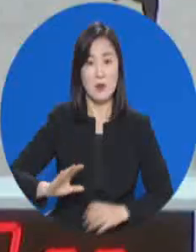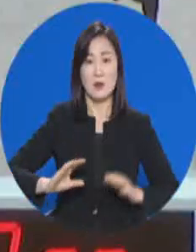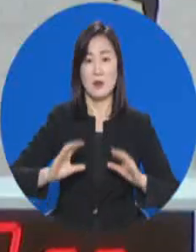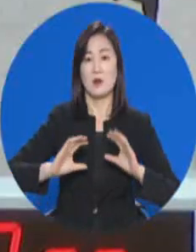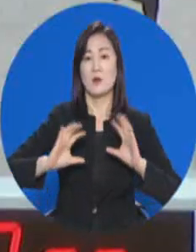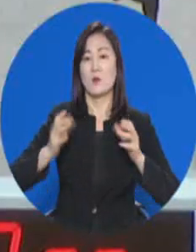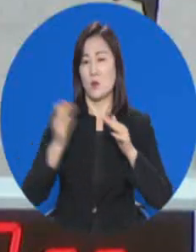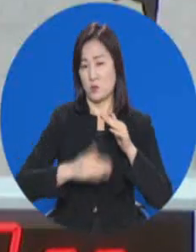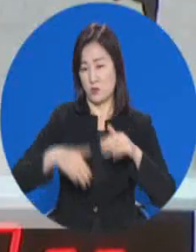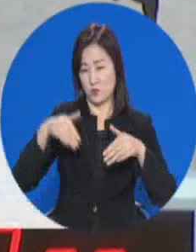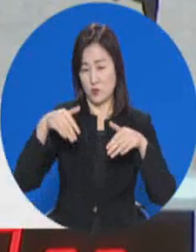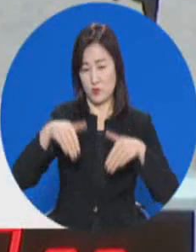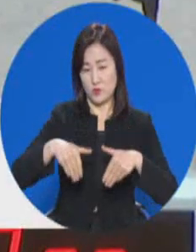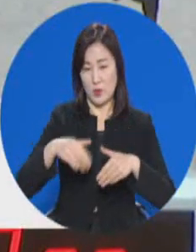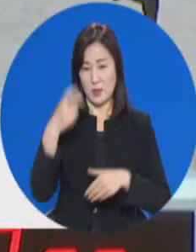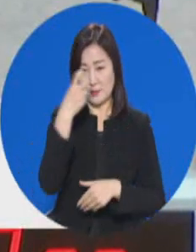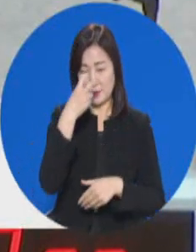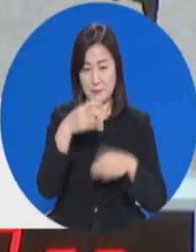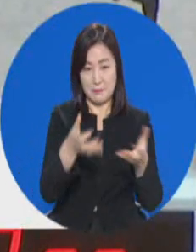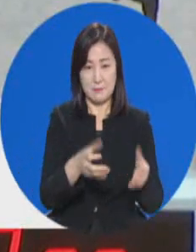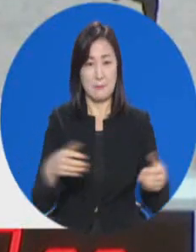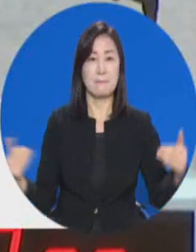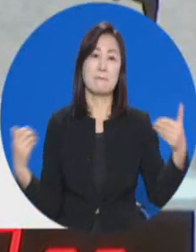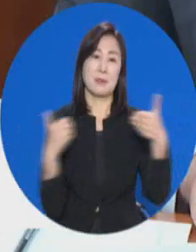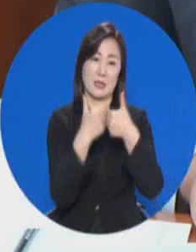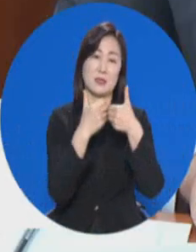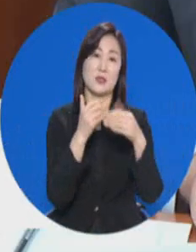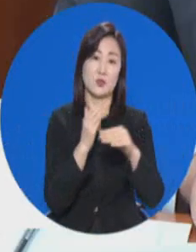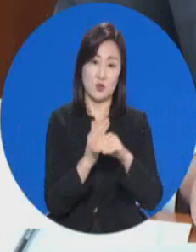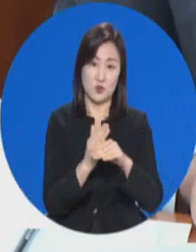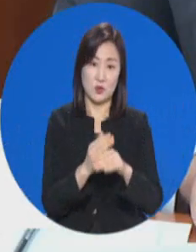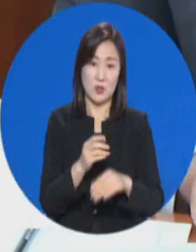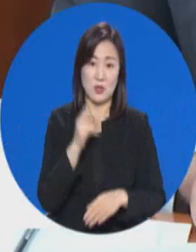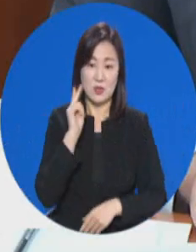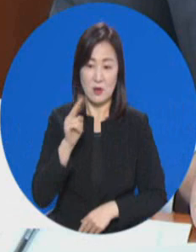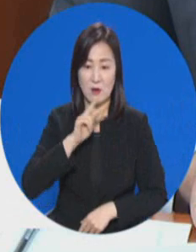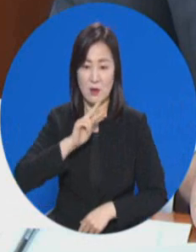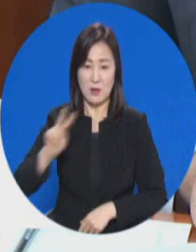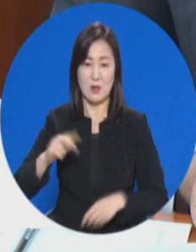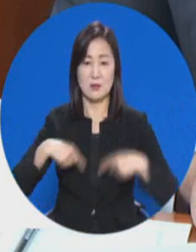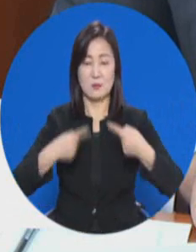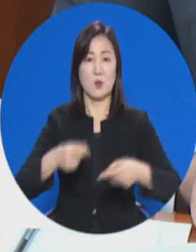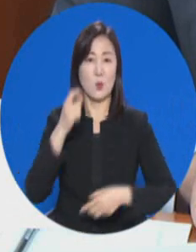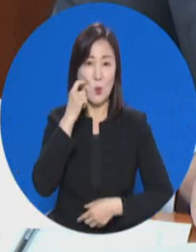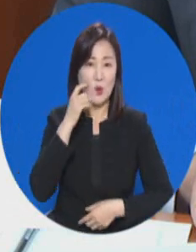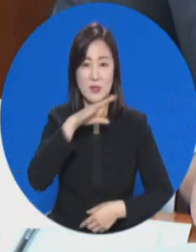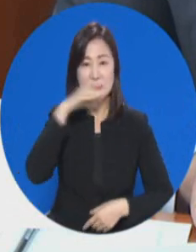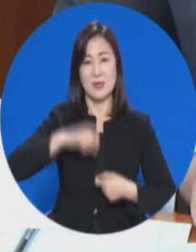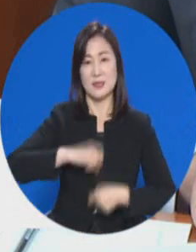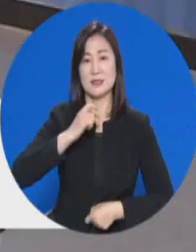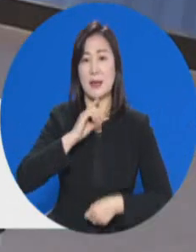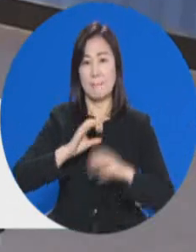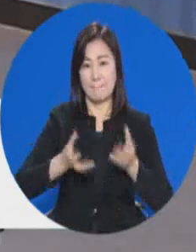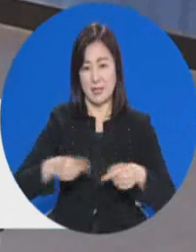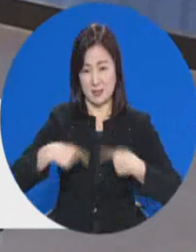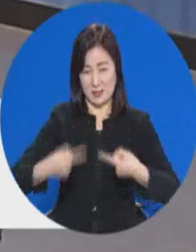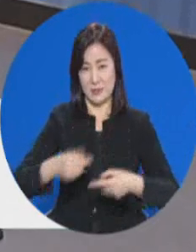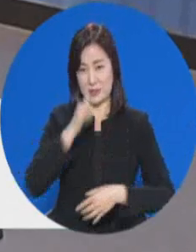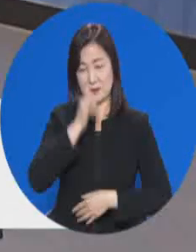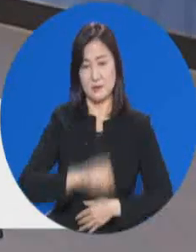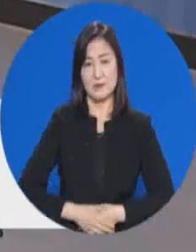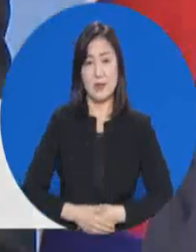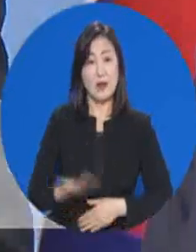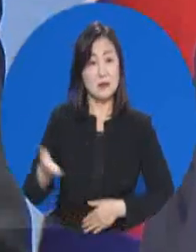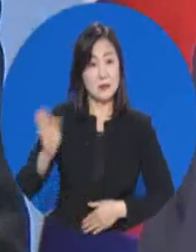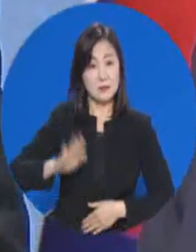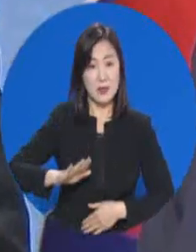공수처법 등의 현안을 놓고 여야가 대립하면서 여당과 정의당 의원들만 참석해 아쉬움을 남겼습니다. 그러나 법안을